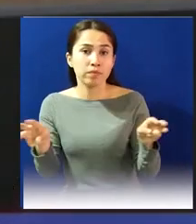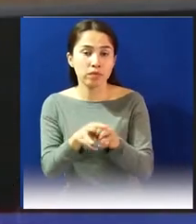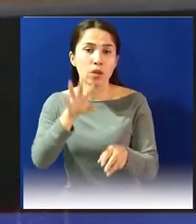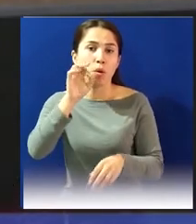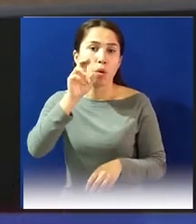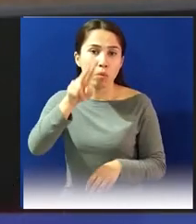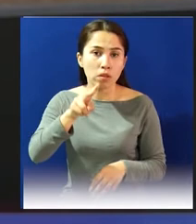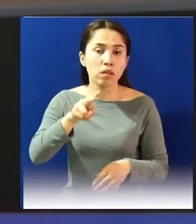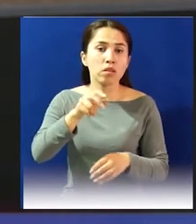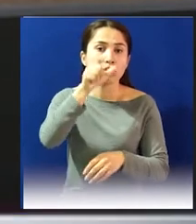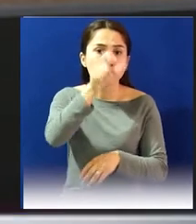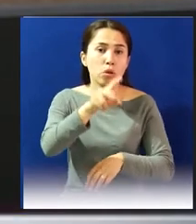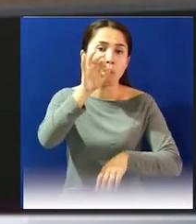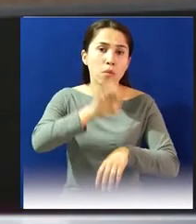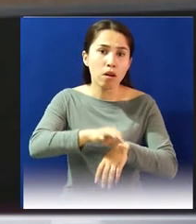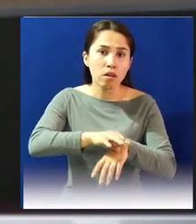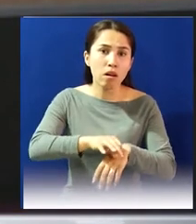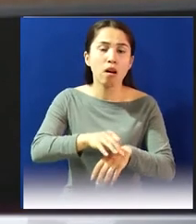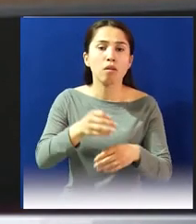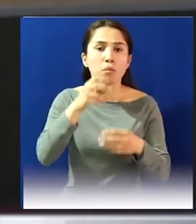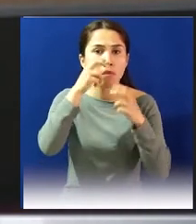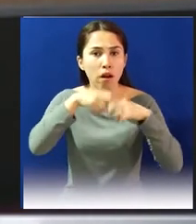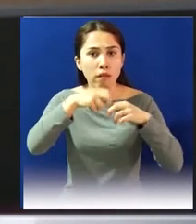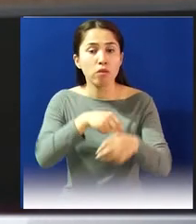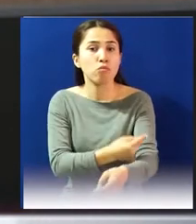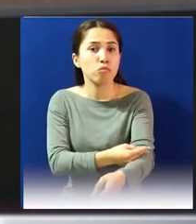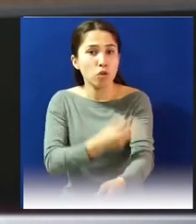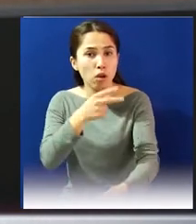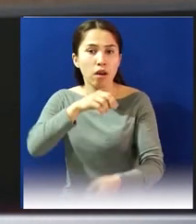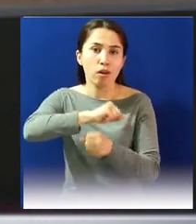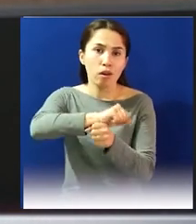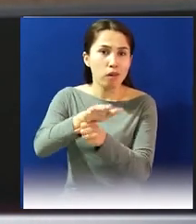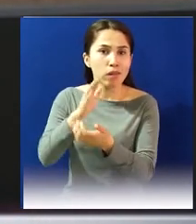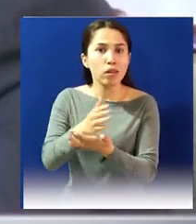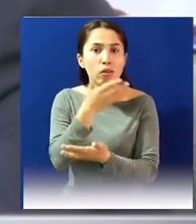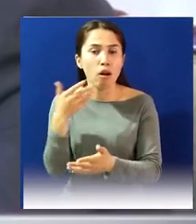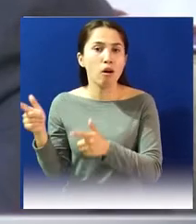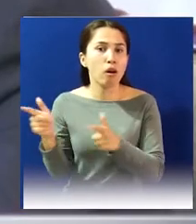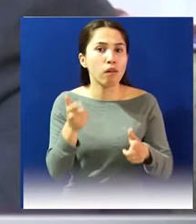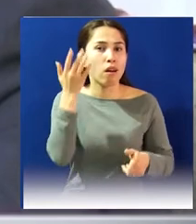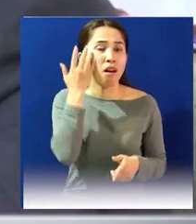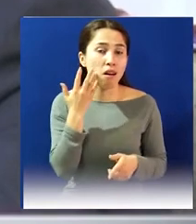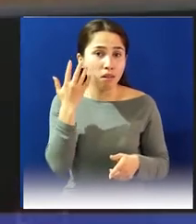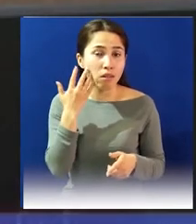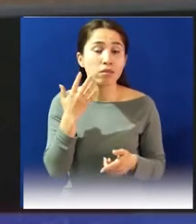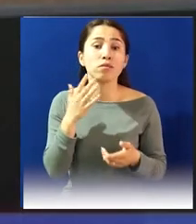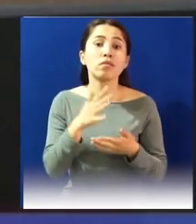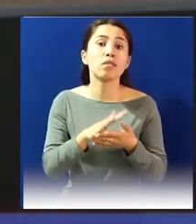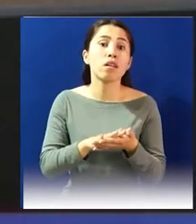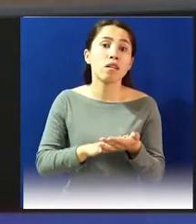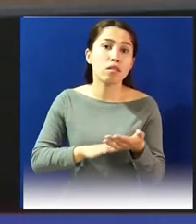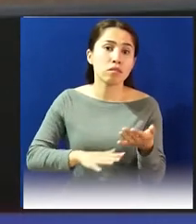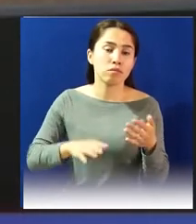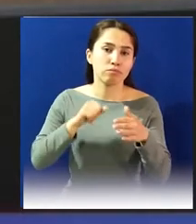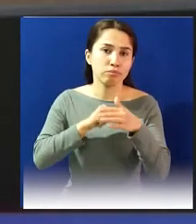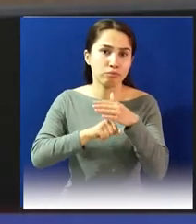партия тіркелген, сол партиялардың барлығына тең бірдей жағдай жасауымыз керек. Барлық